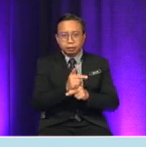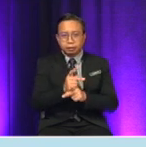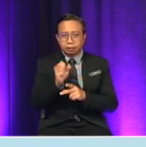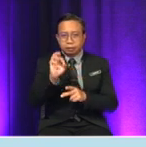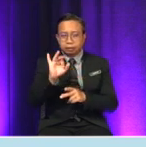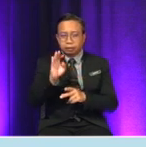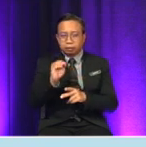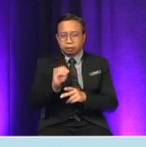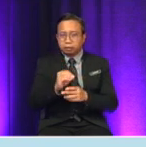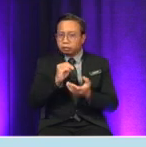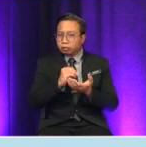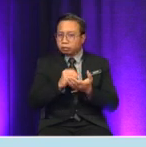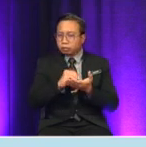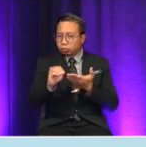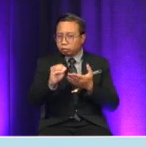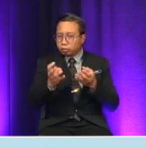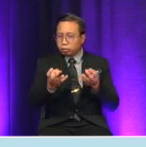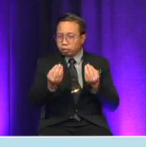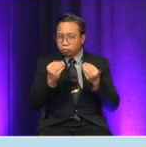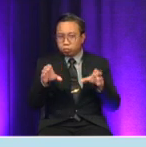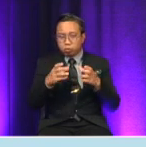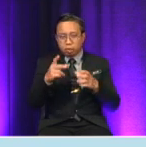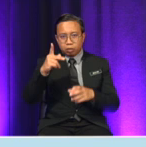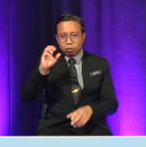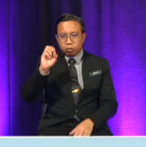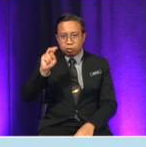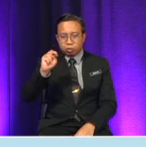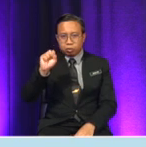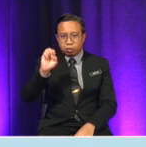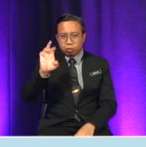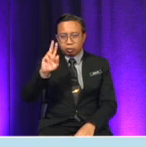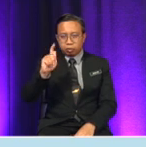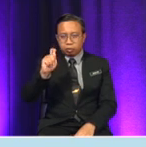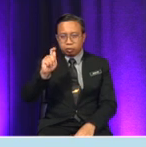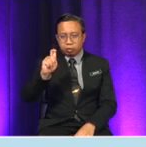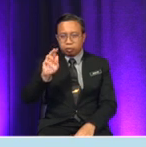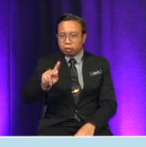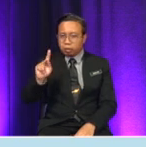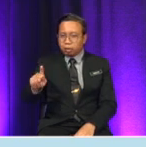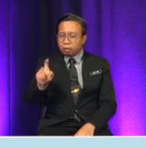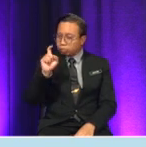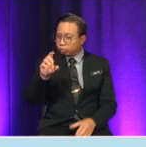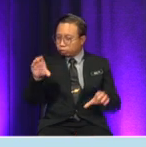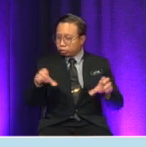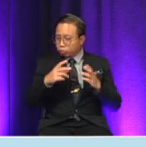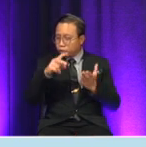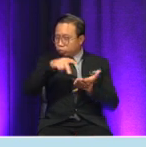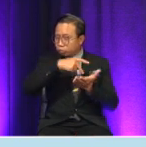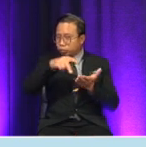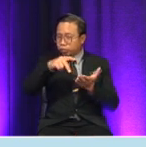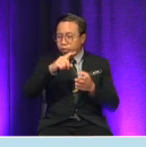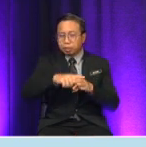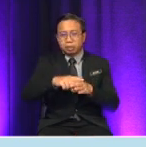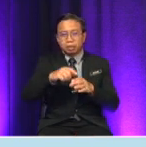beliau bercadang untuk mengadakan konsert akhir tahun di mana kanak-kanak perlu mengadakan persembahan yang menarik di hadapan